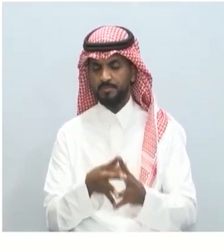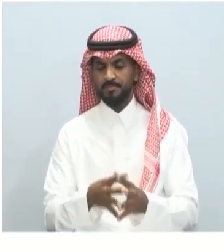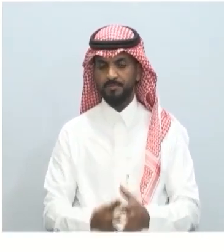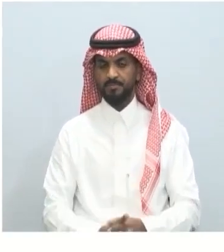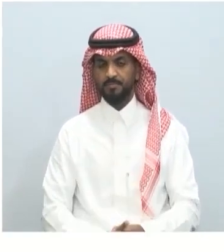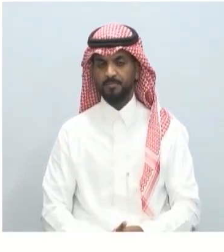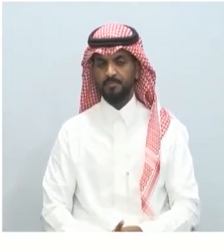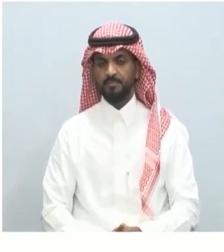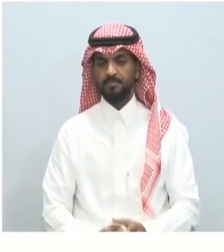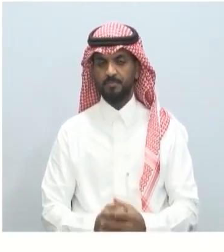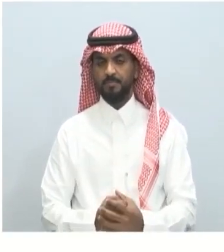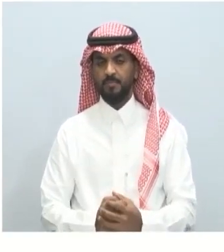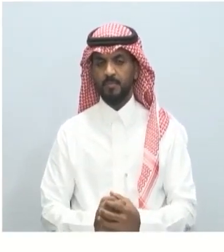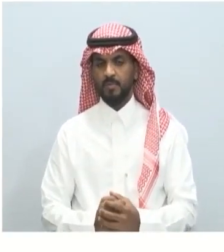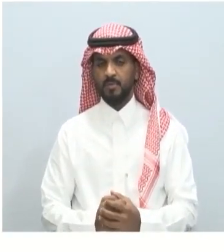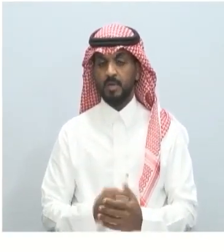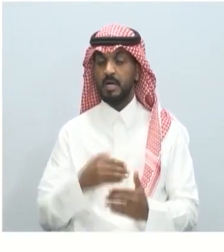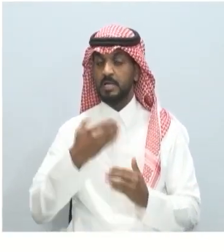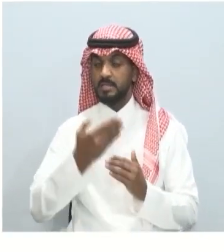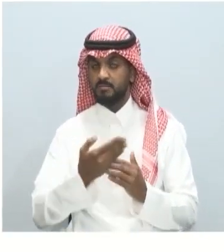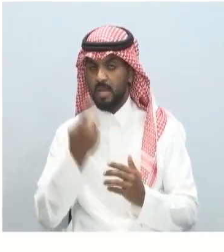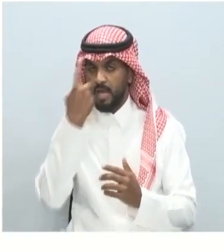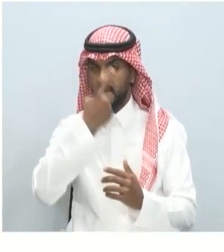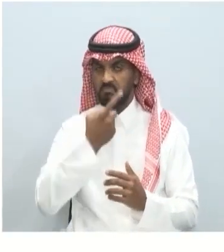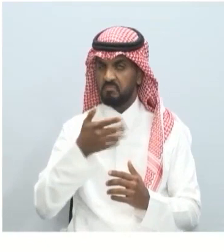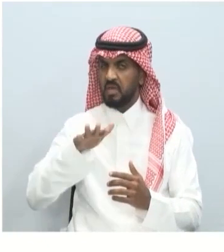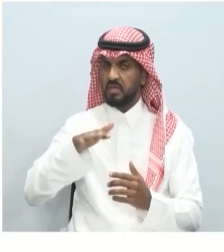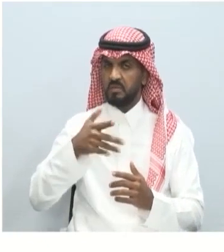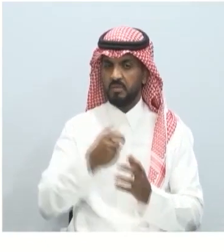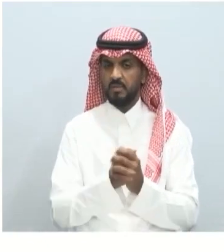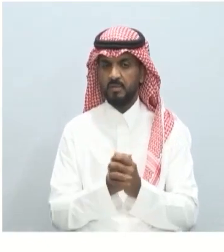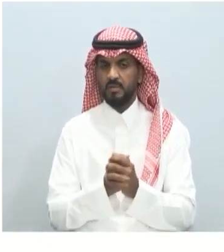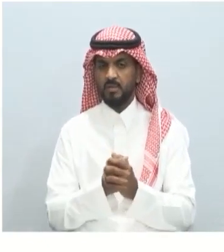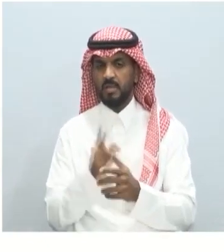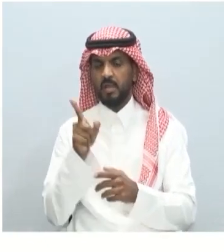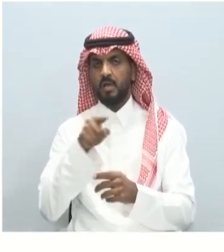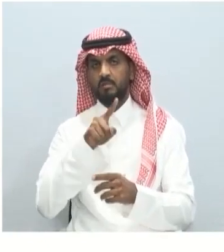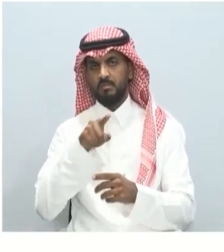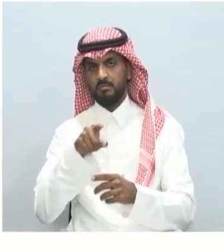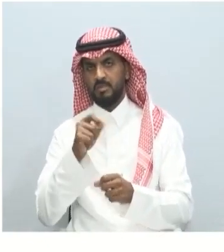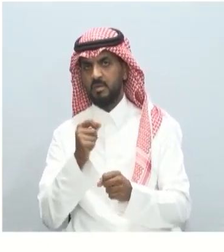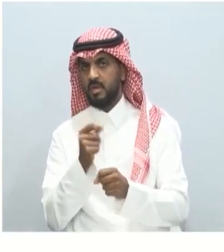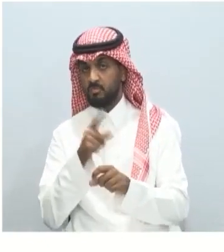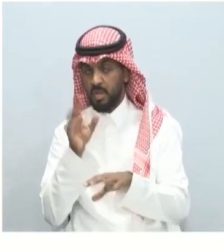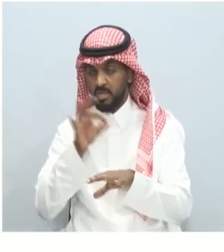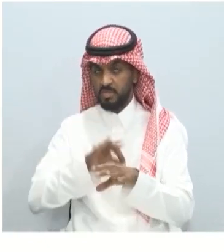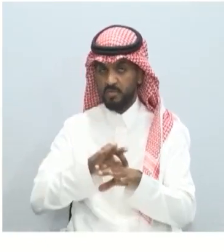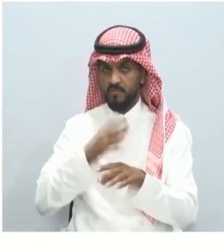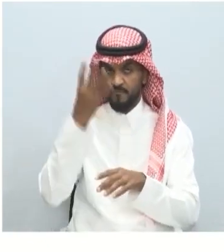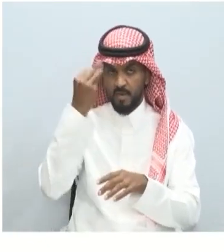من النص اقول مثلا اصبح الحياء غريبا وذلك لخطا الناس في فهم الحريه